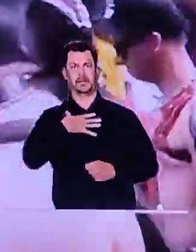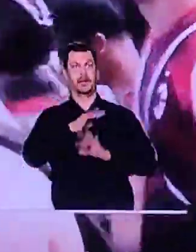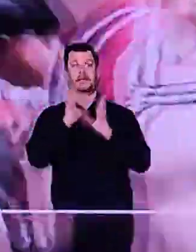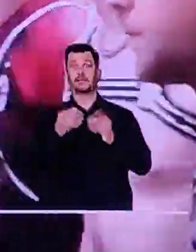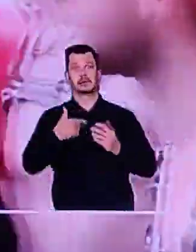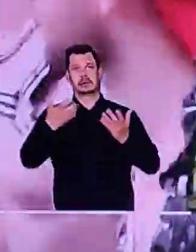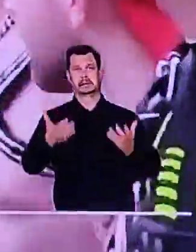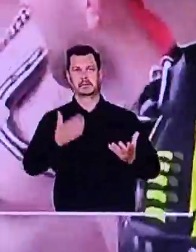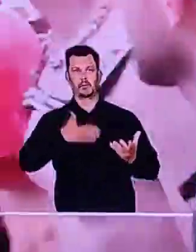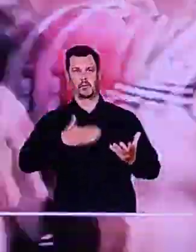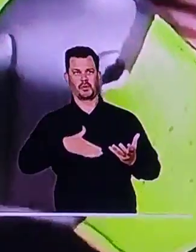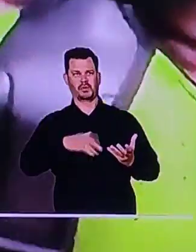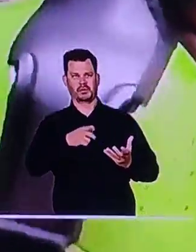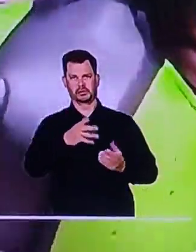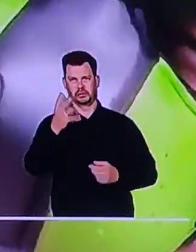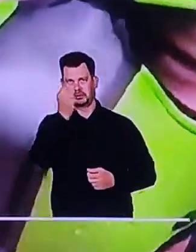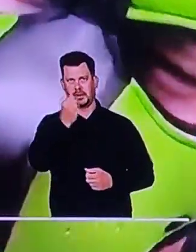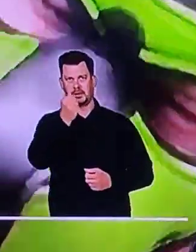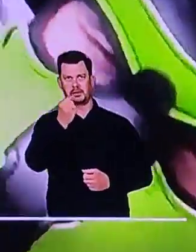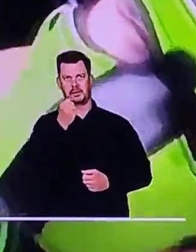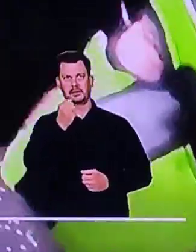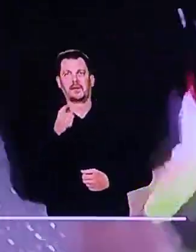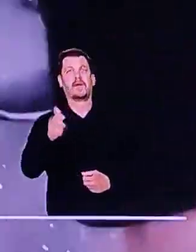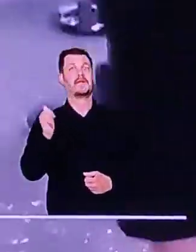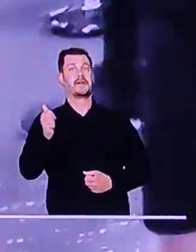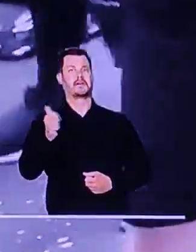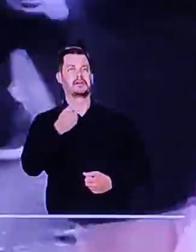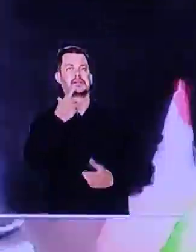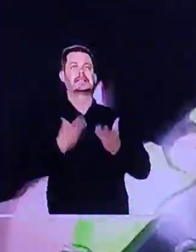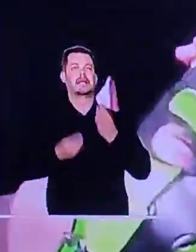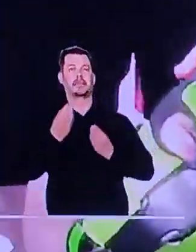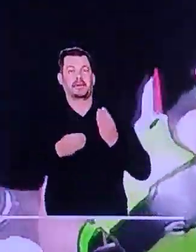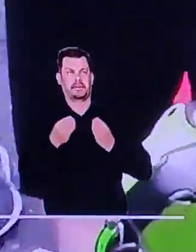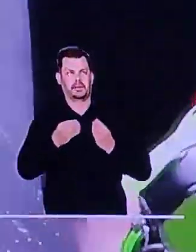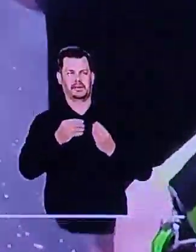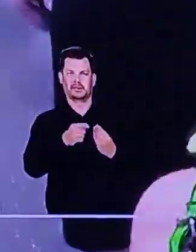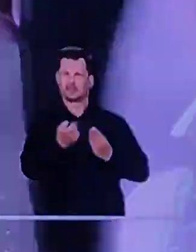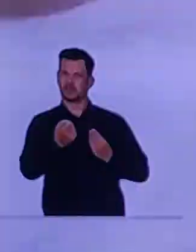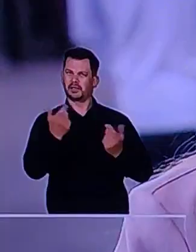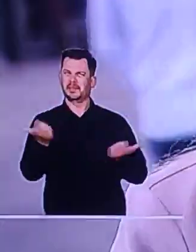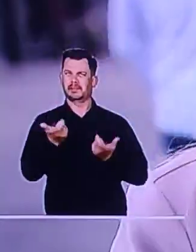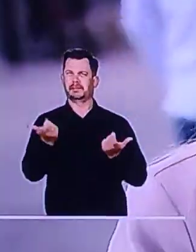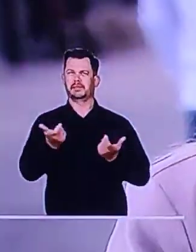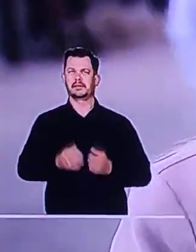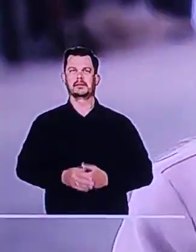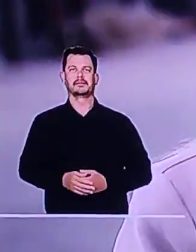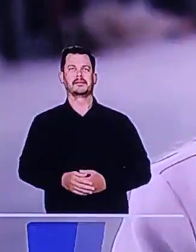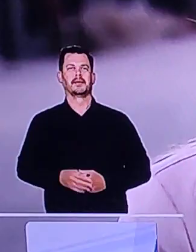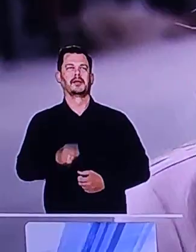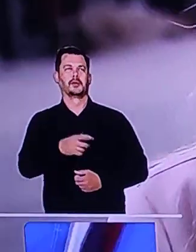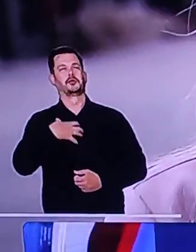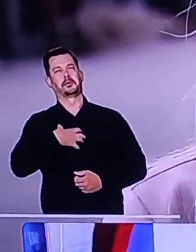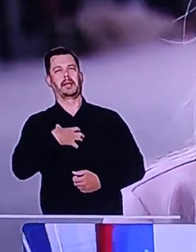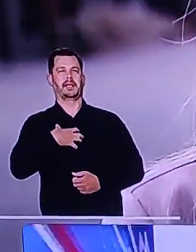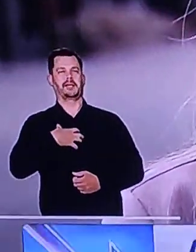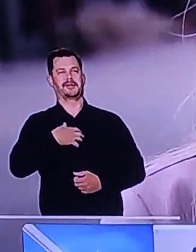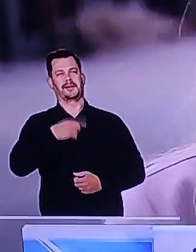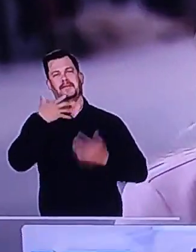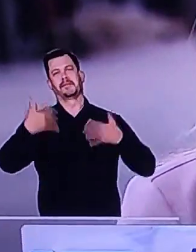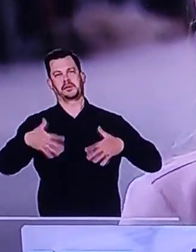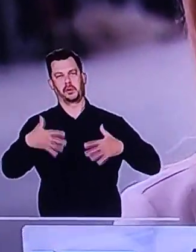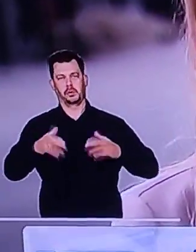skutkuje jedynie dzikością, mówią specjaliści. Zabawa kończy się tam, gdzie zaczyna zagrożenie. Wiem, że to brzmi śmiesznie, ale na